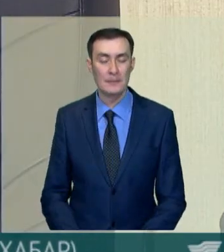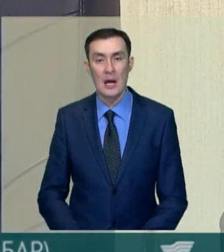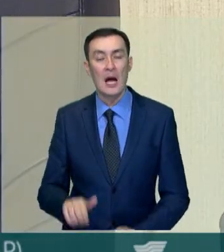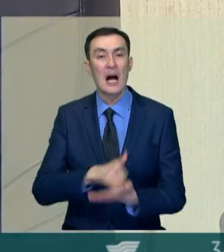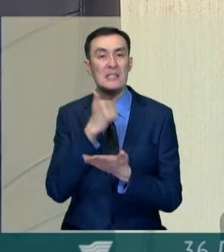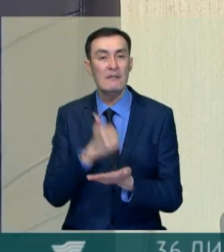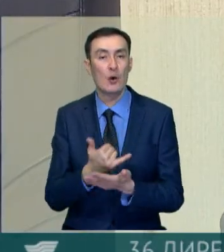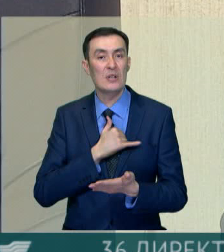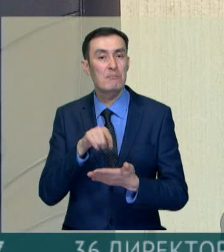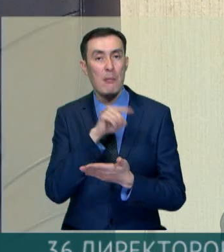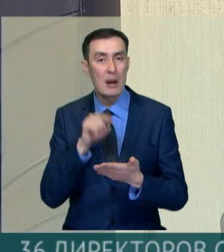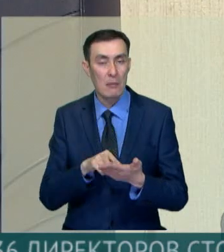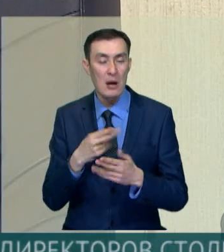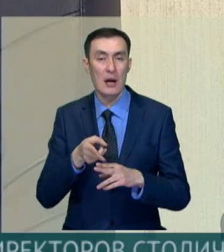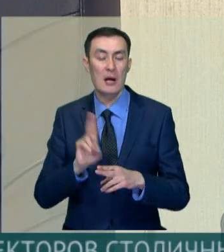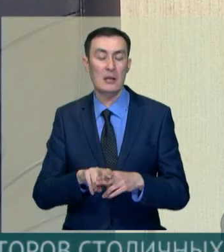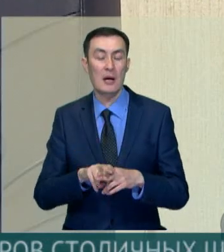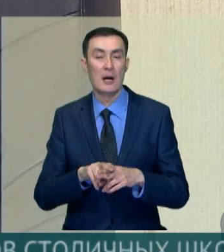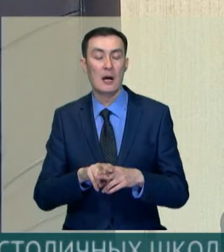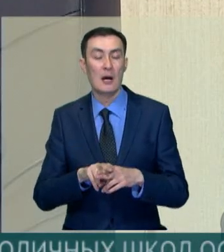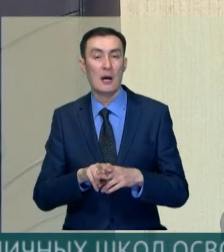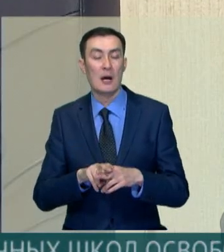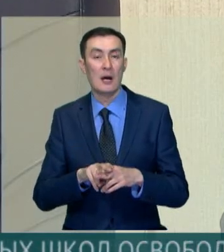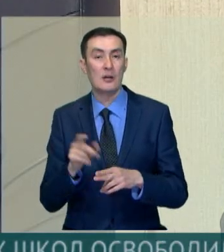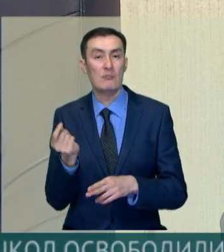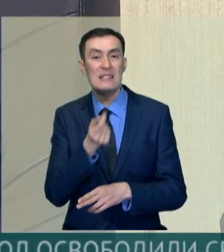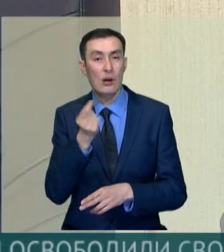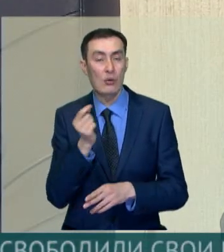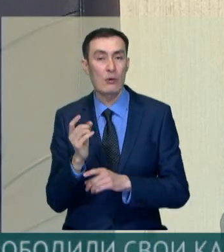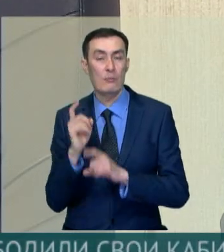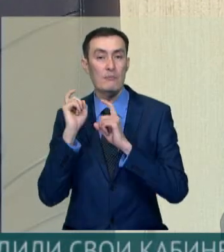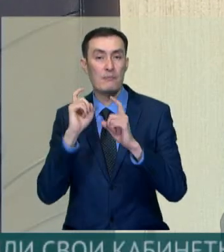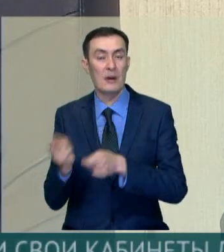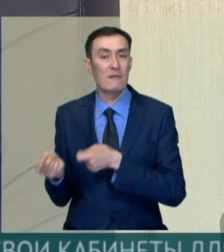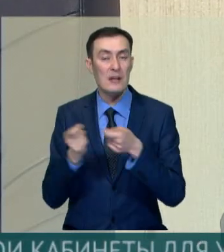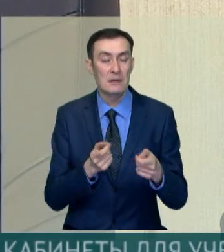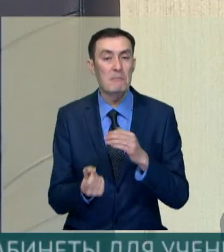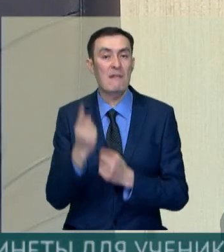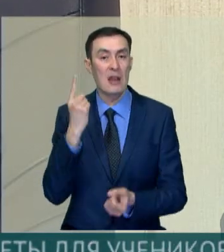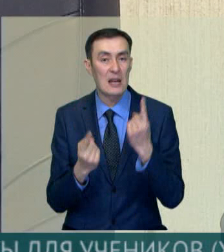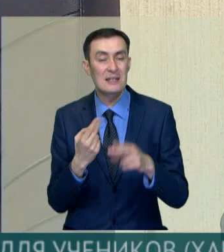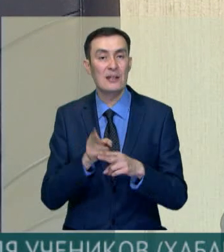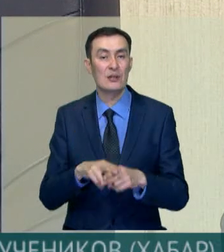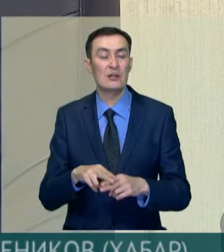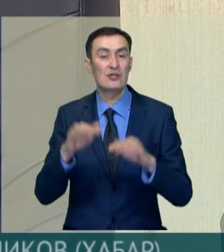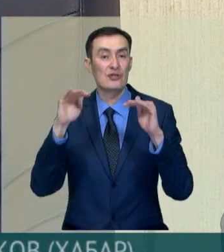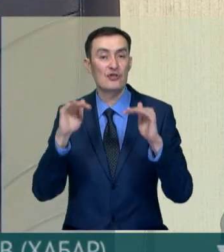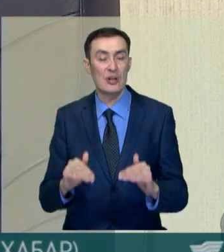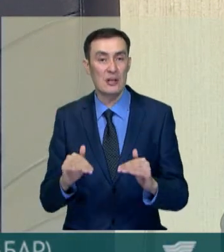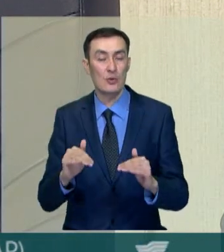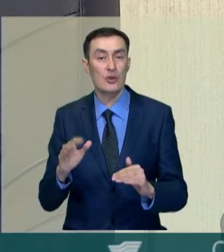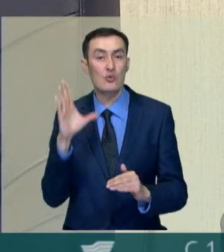Основная проблема в обеспечении перевозок зерна у нас ежегодно возникали из-за снижения оборачиваемости